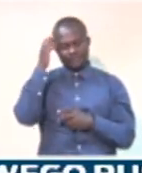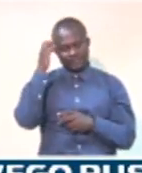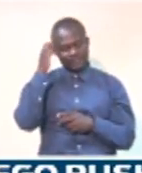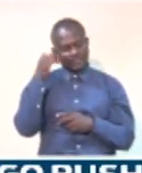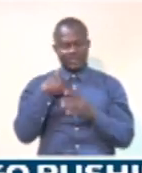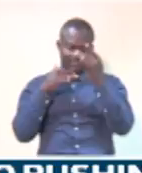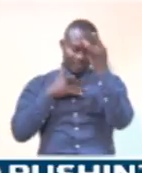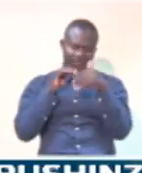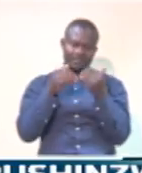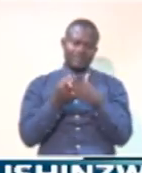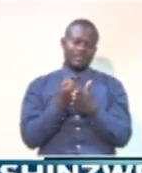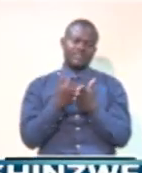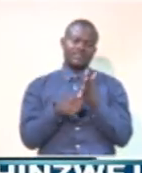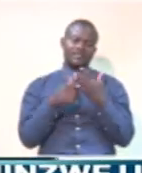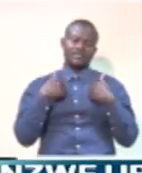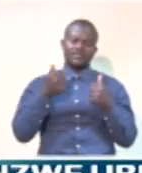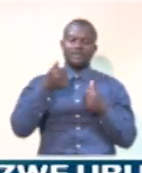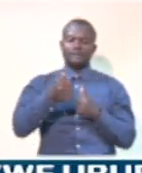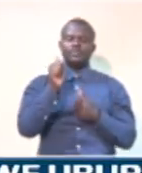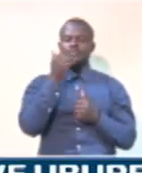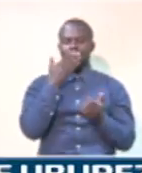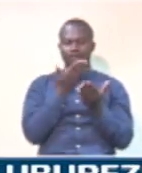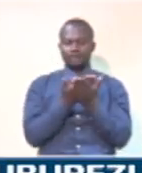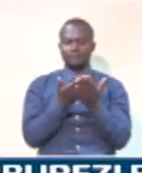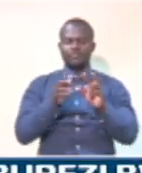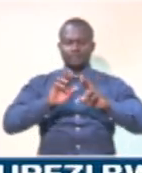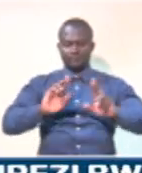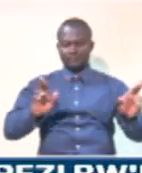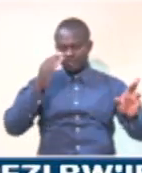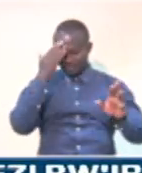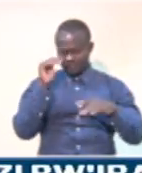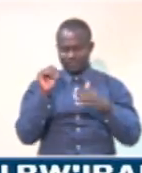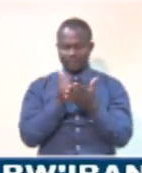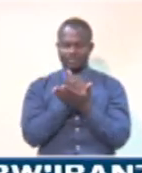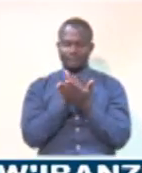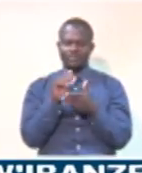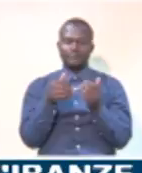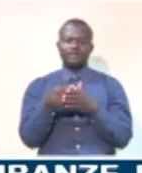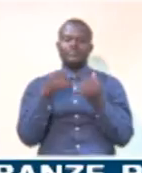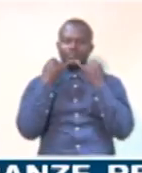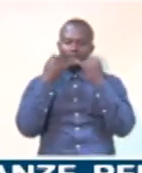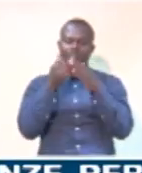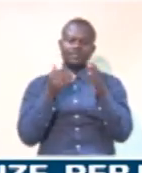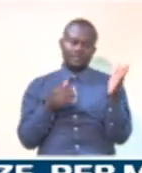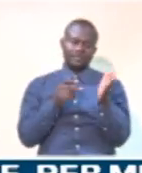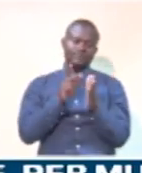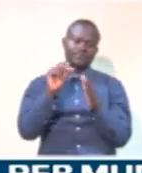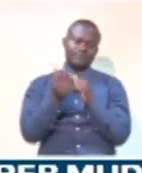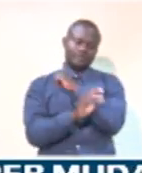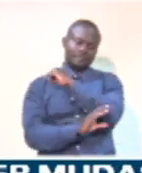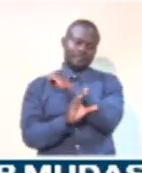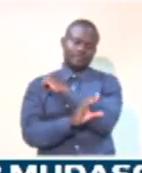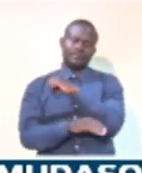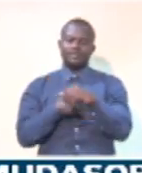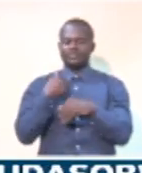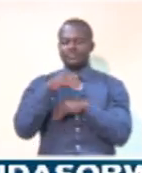byahumanye ku buryo byakwangiza ubuzima bwabo. Bityo rero nabyo ni byiza ko babyitegura kuko ni ibyangombwa ubwirwa mbere y'uko utumiza mu mahanga,